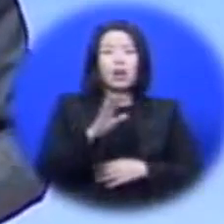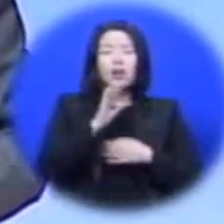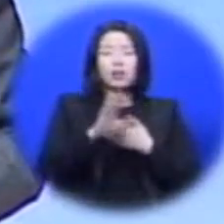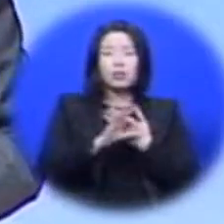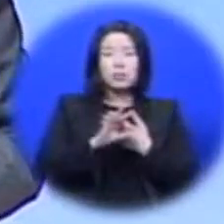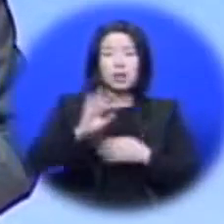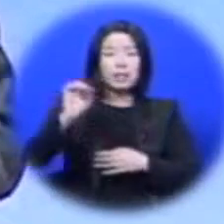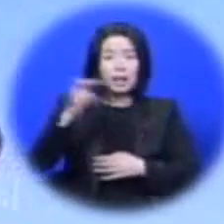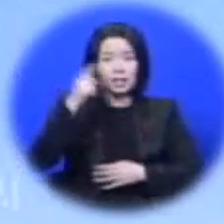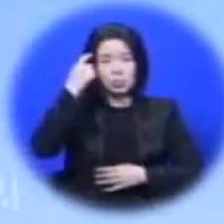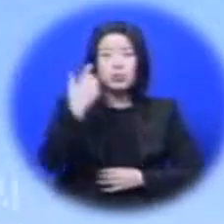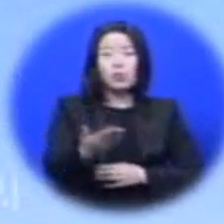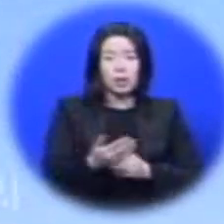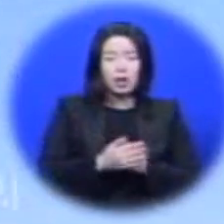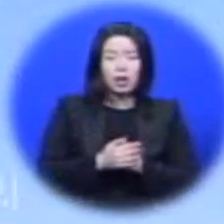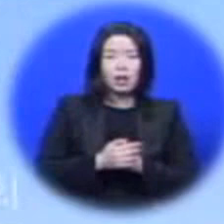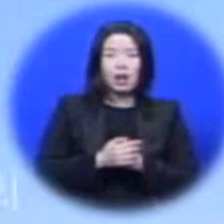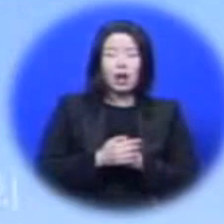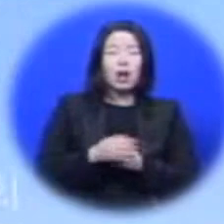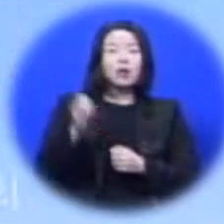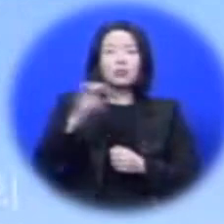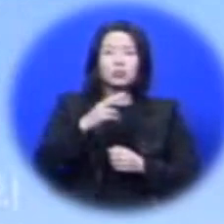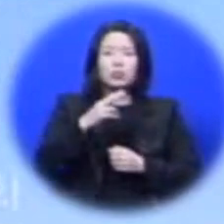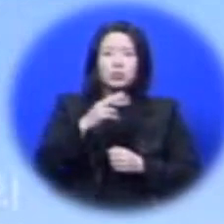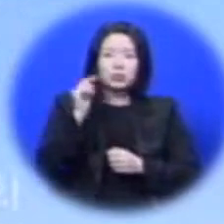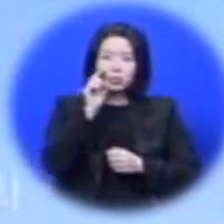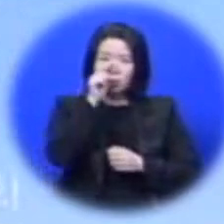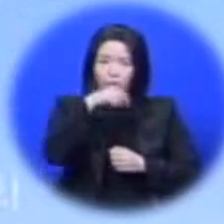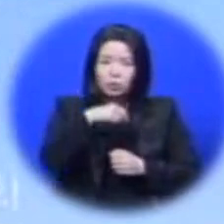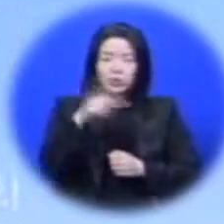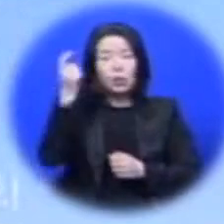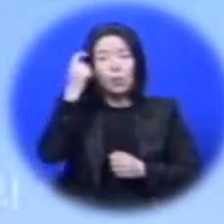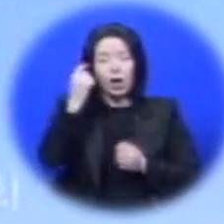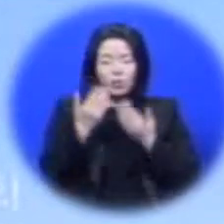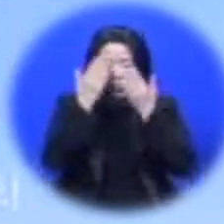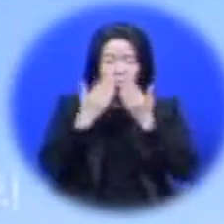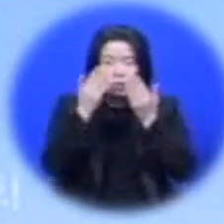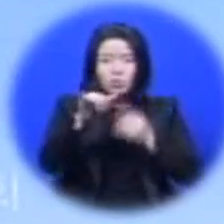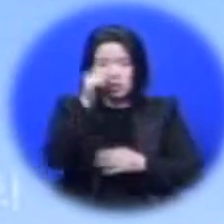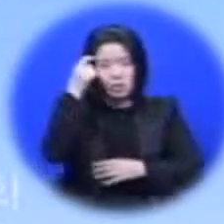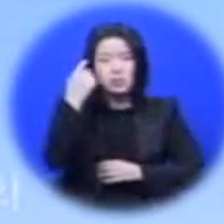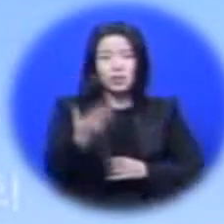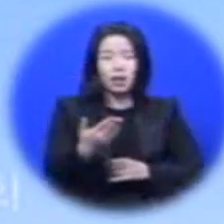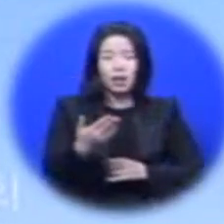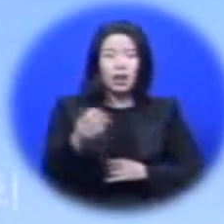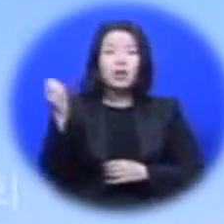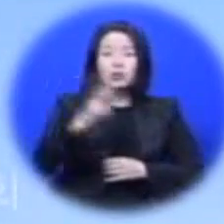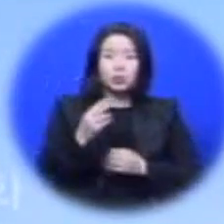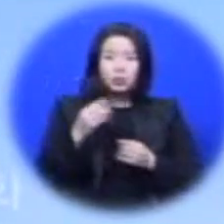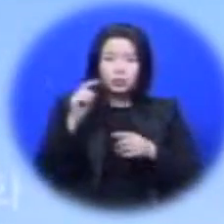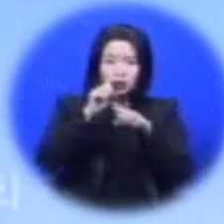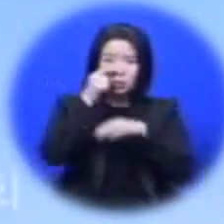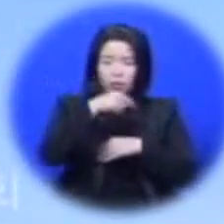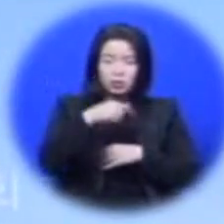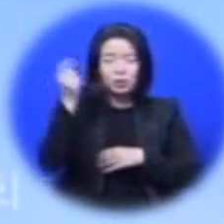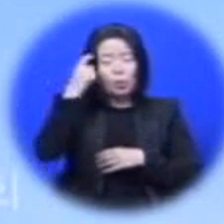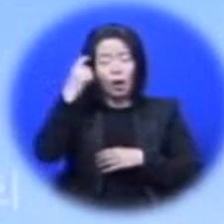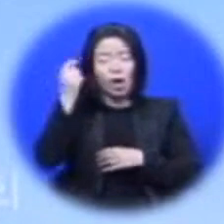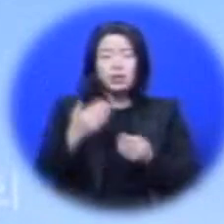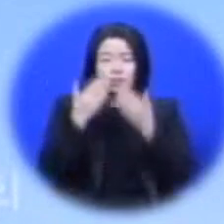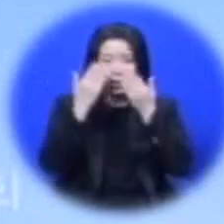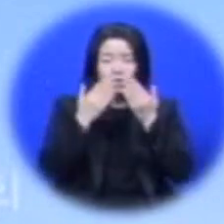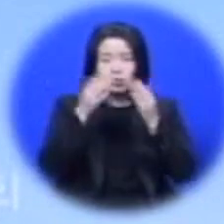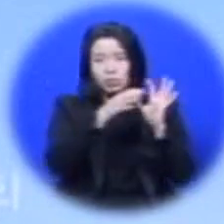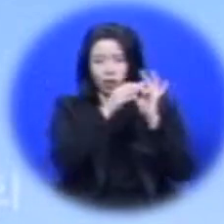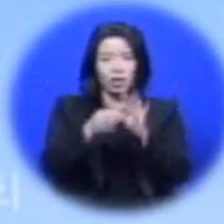되묻겠어요. 어차피 더러워질 거 세수는 왜 하세요? 어차피 더러워질 건데 세수는 왜 하시냐 말입니다.